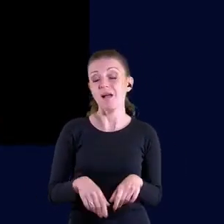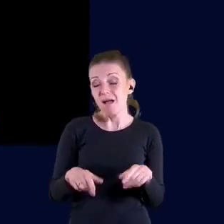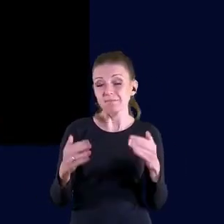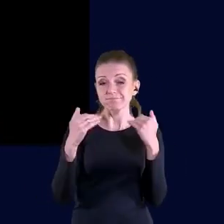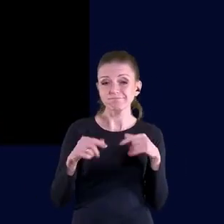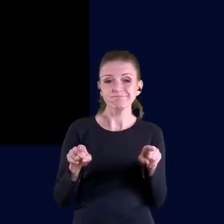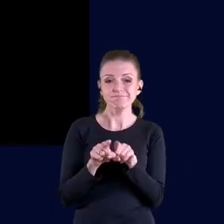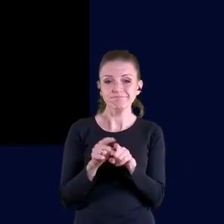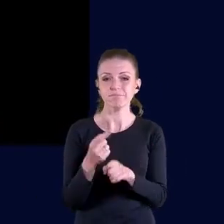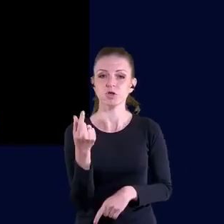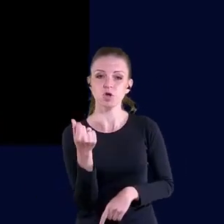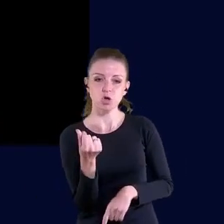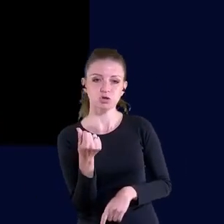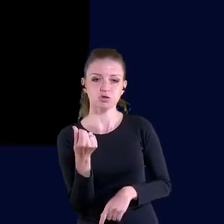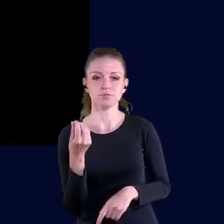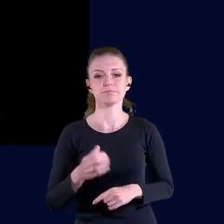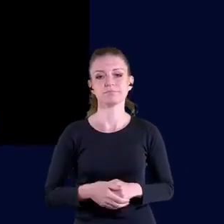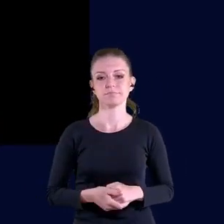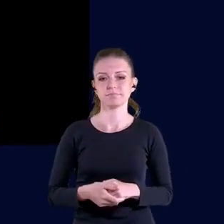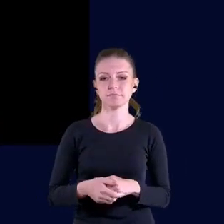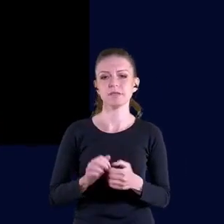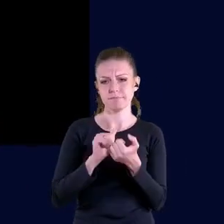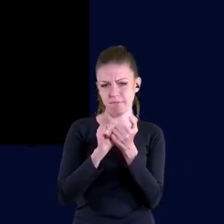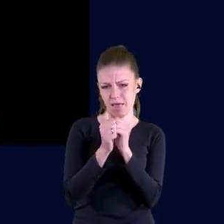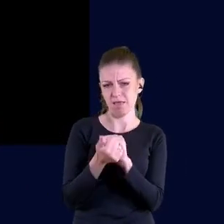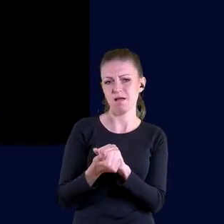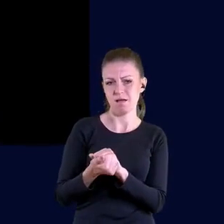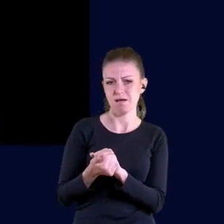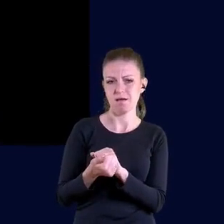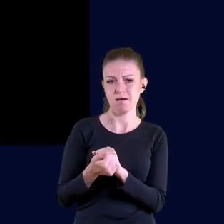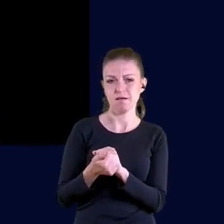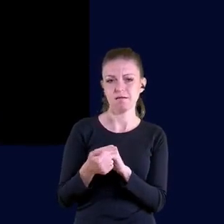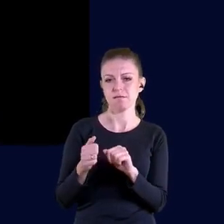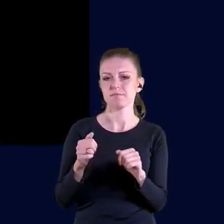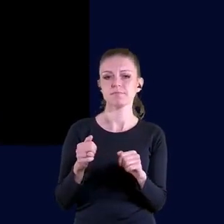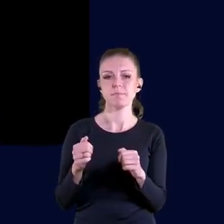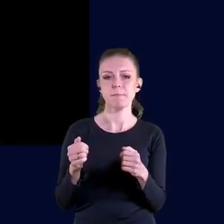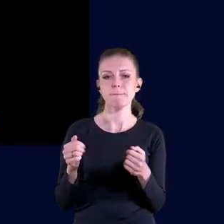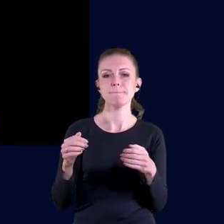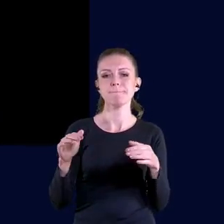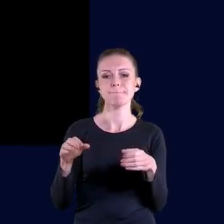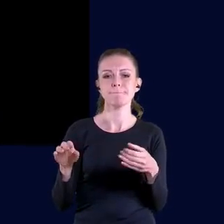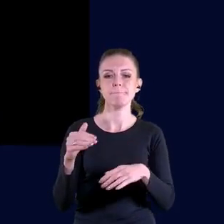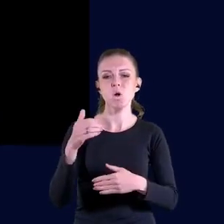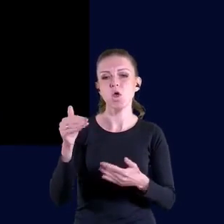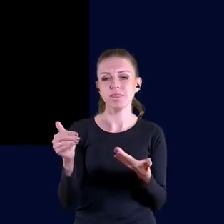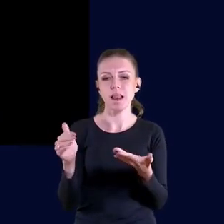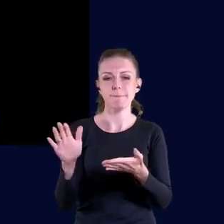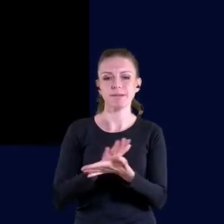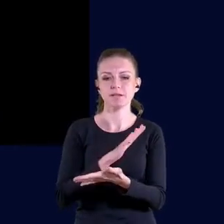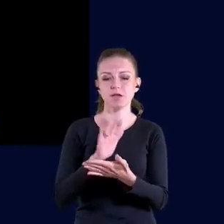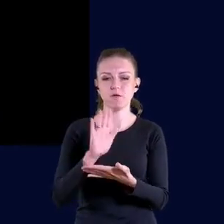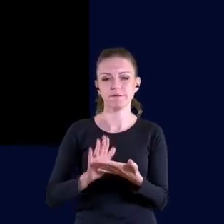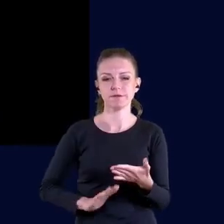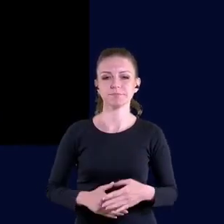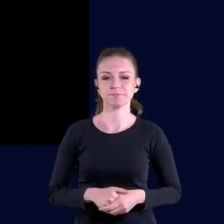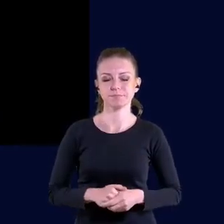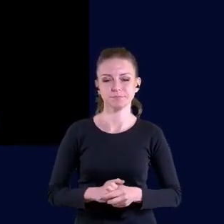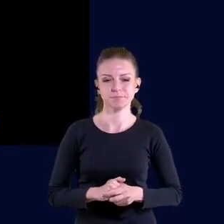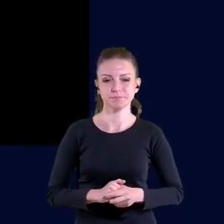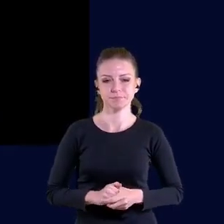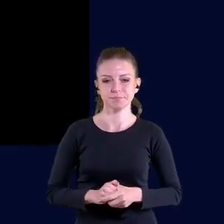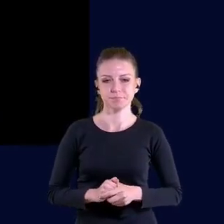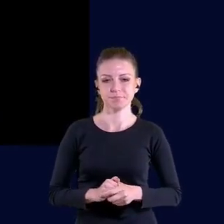przejście zmiana modeli biznesowych jakie następuje w otwarty opublikowaniu Myślę że spora część